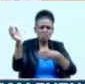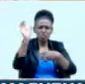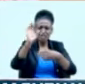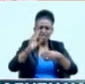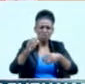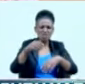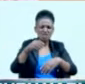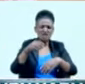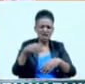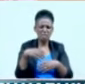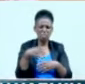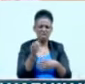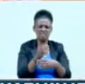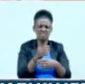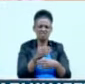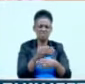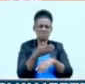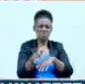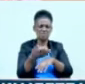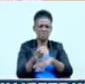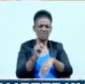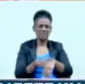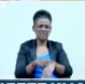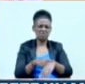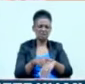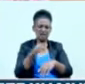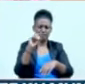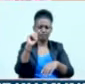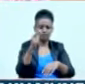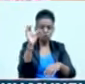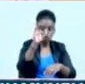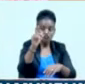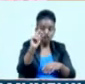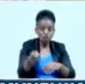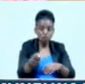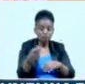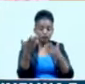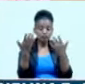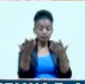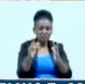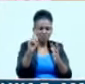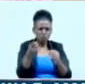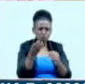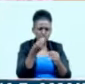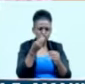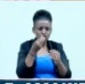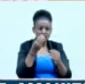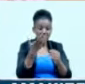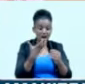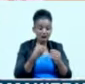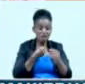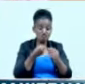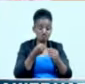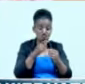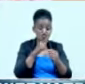nzica umwanya wanjye ngo njye kuboneza ntagiye gushaka igihumbi cyo kurya. Yava gushaka cya gihumbi cyo kurya ndakaba afite